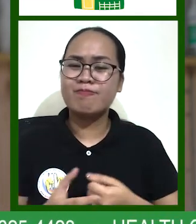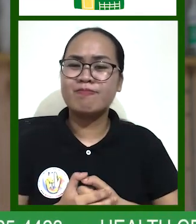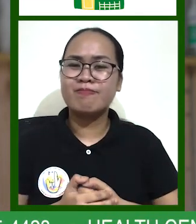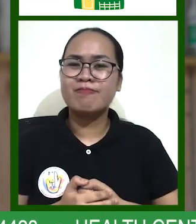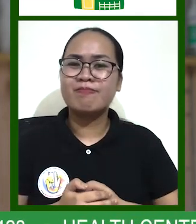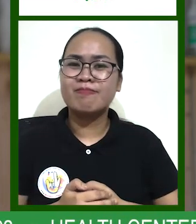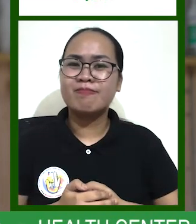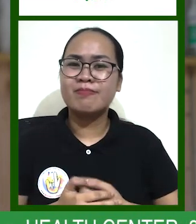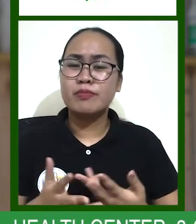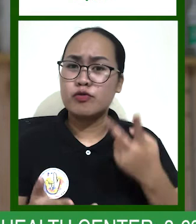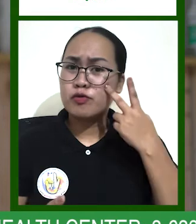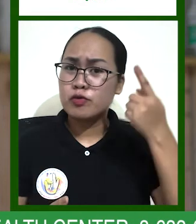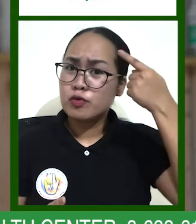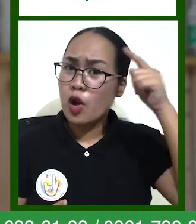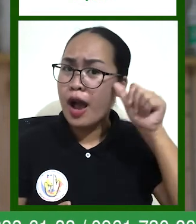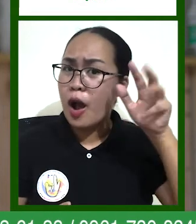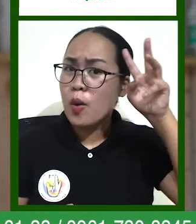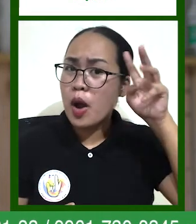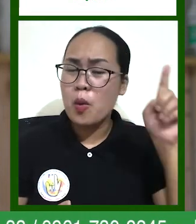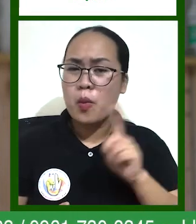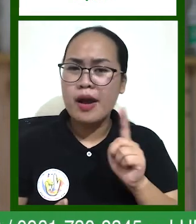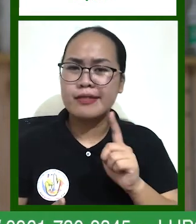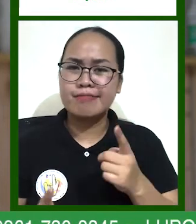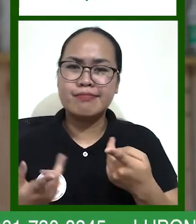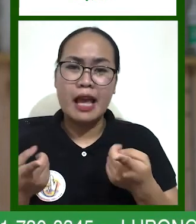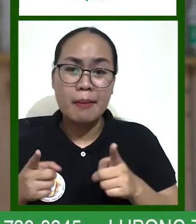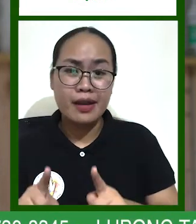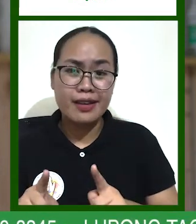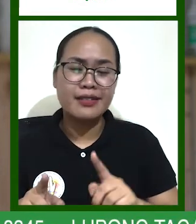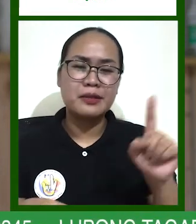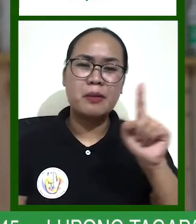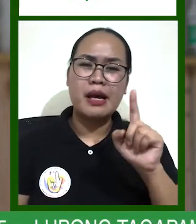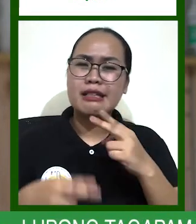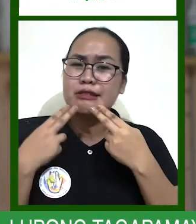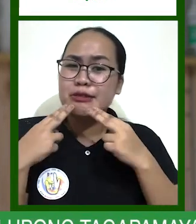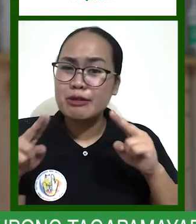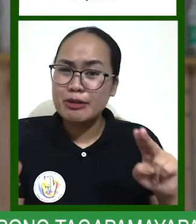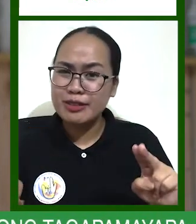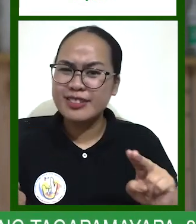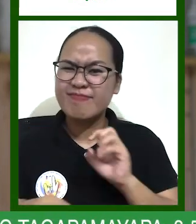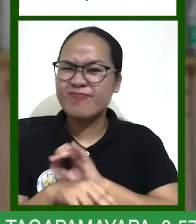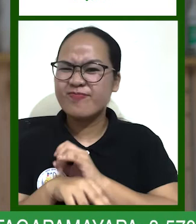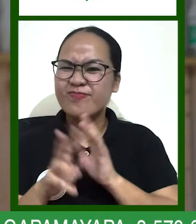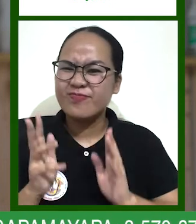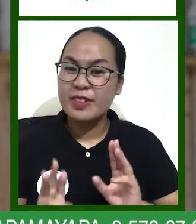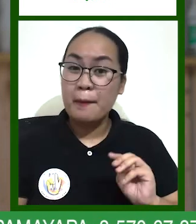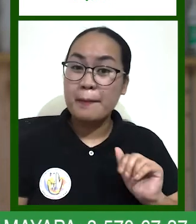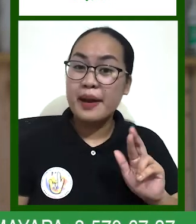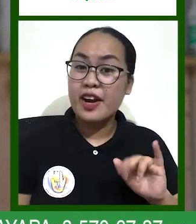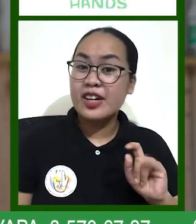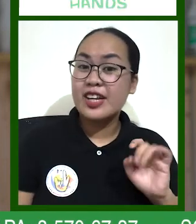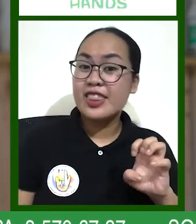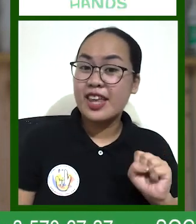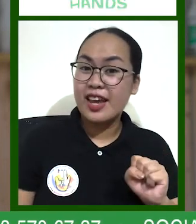sanantonio.pasigcity.gov.ph nang malaman po natin, no, ang mga kaganapan, 'di ba, anong latest, 'di ba, mga marites, 'di ba? Alam natin, no, malaman niyo